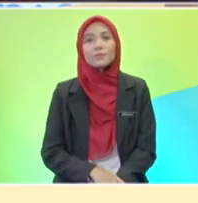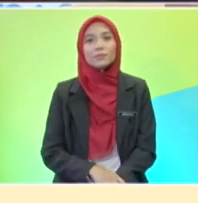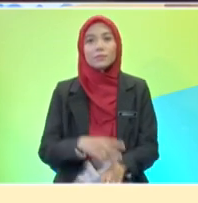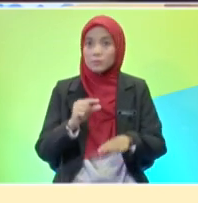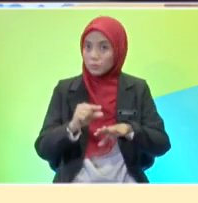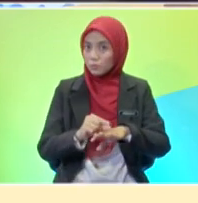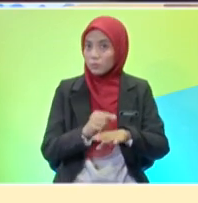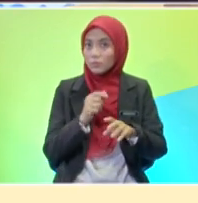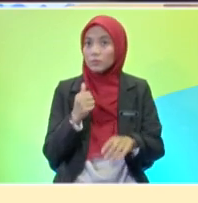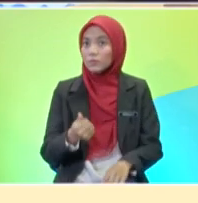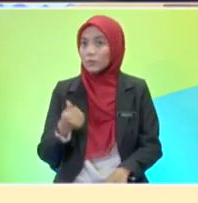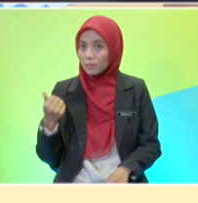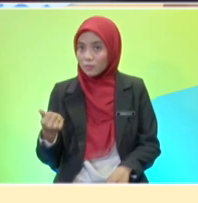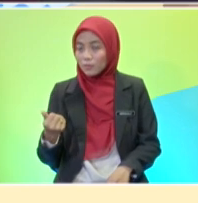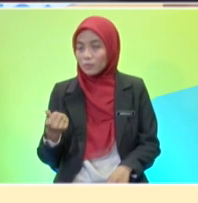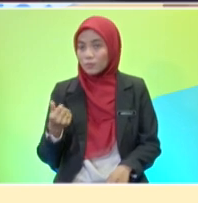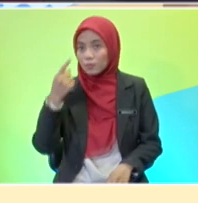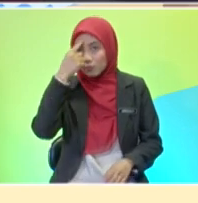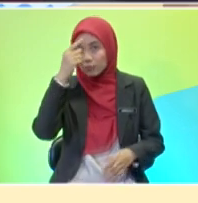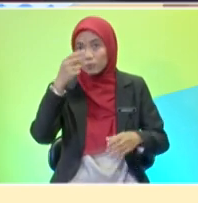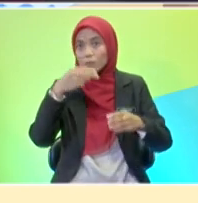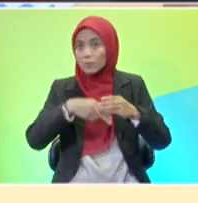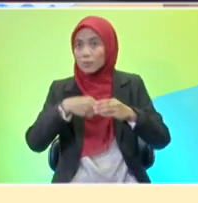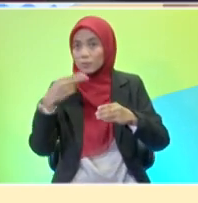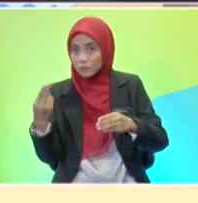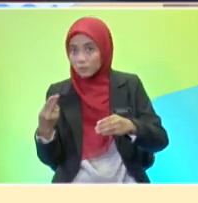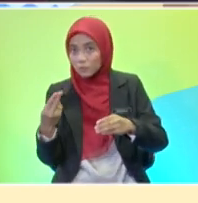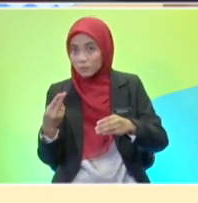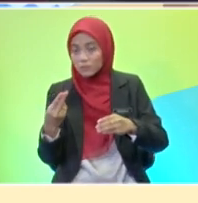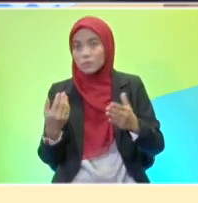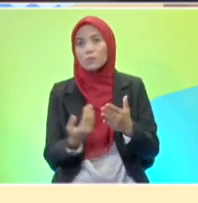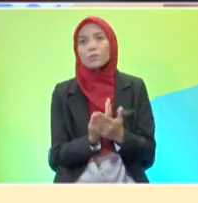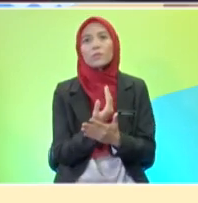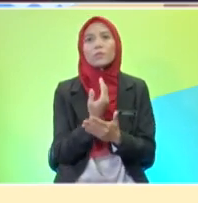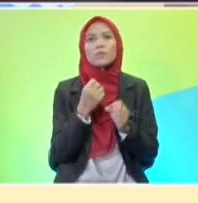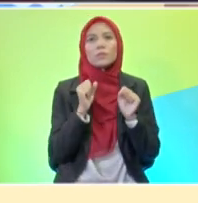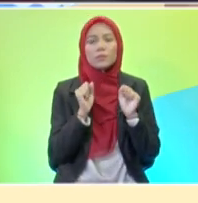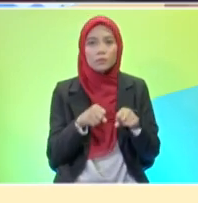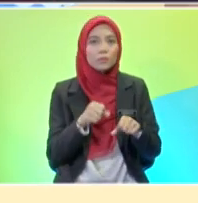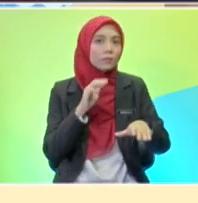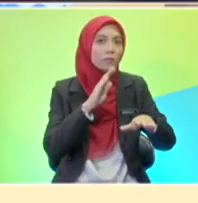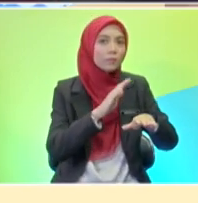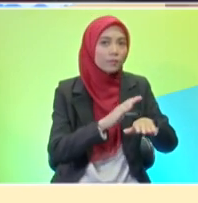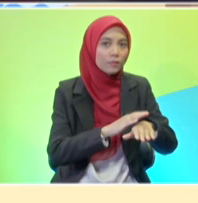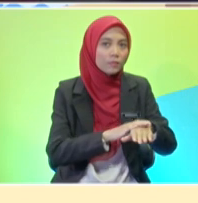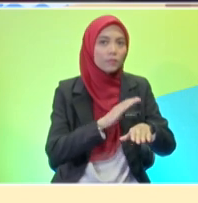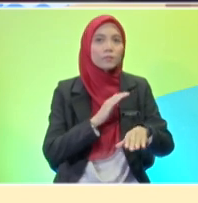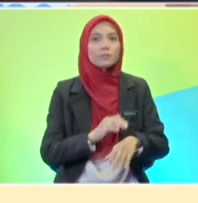untuk menghasilkannya menghasilkan karya kita barulah kita boleh sentuh betul betul